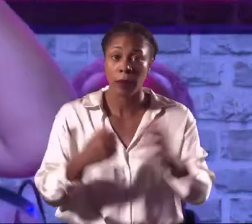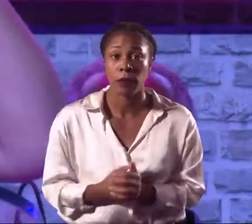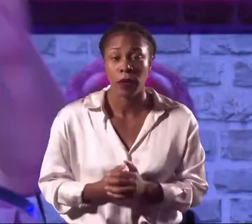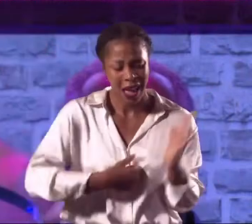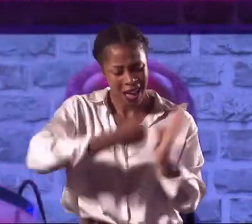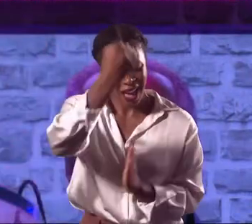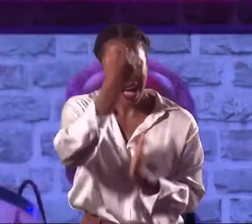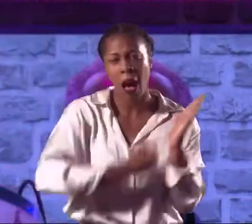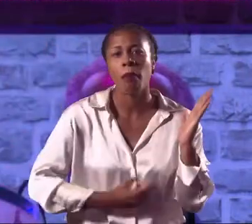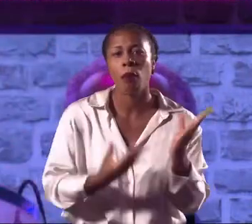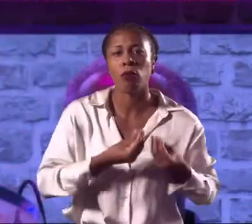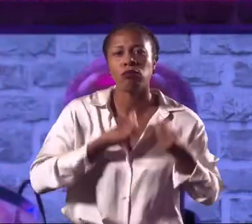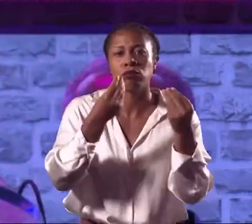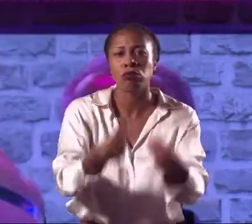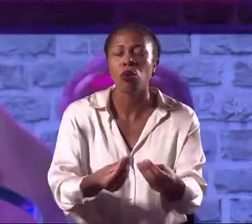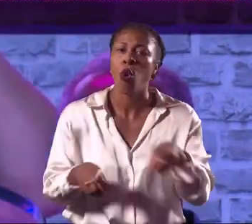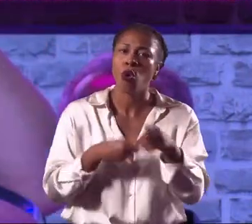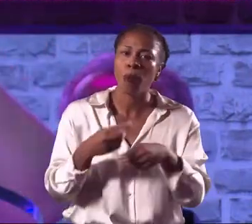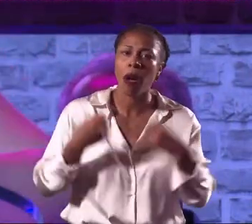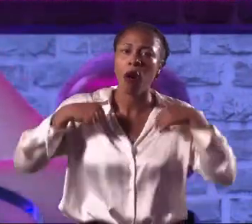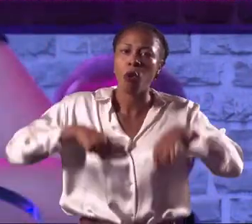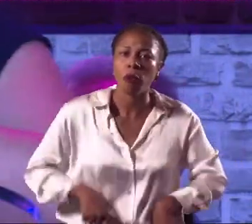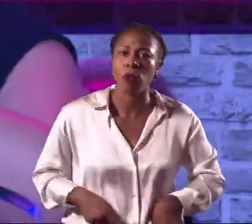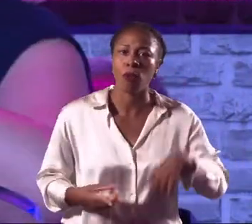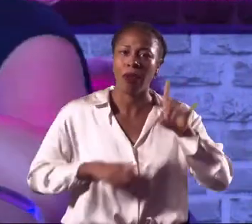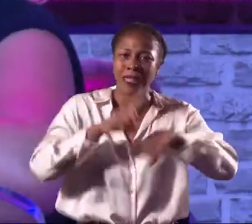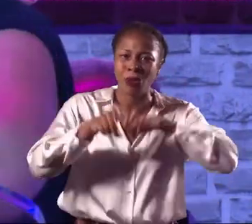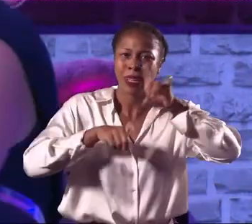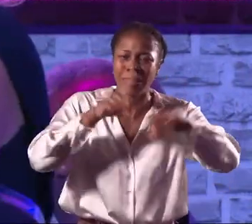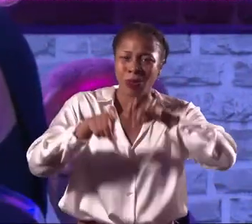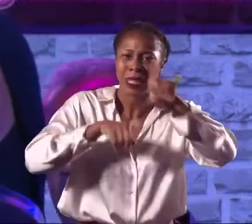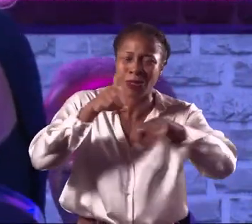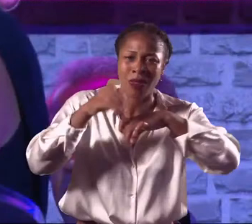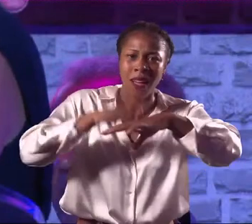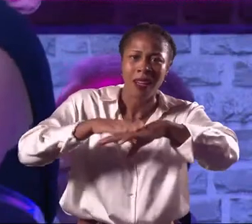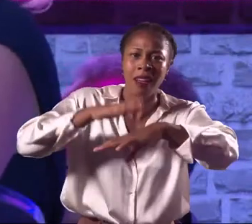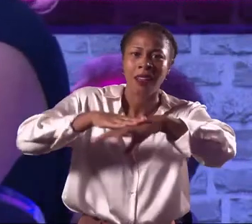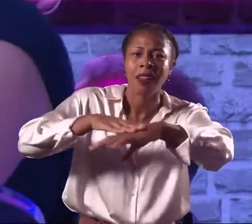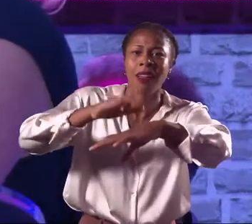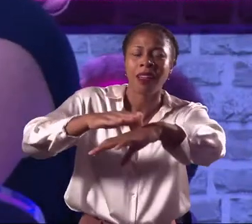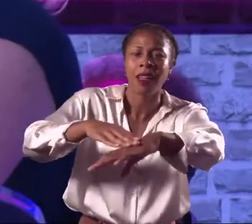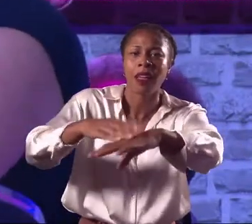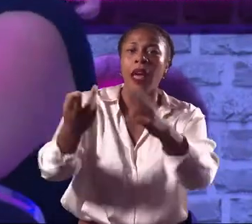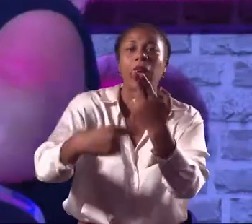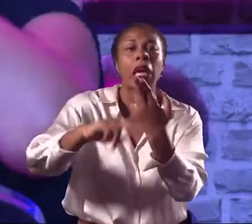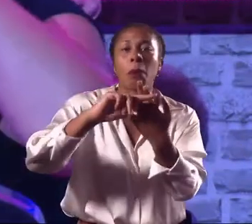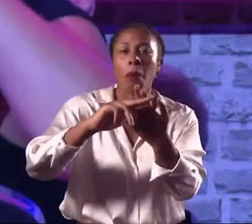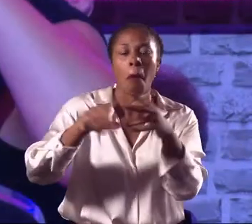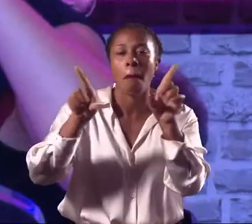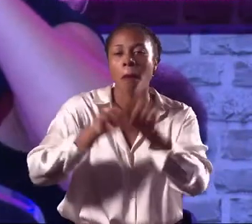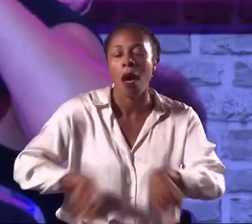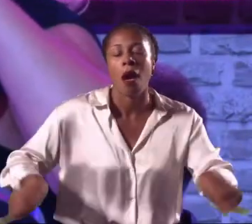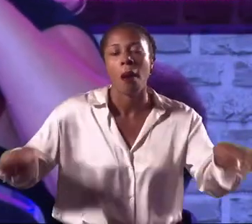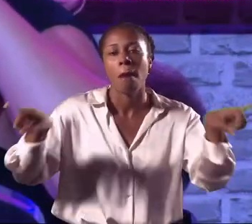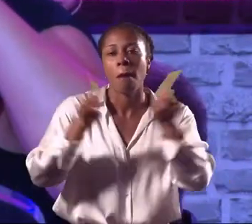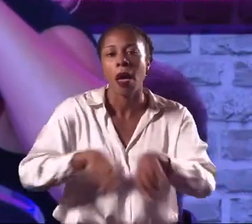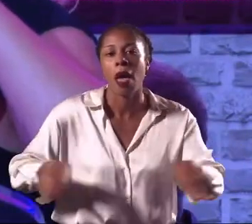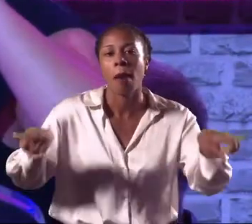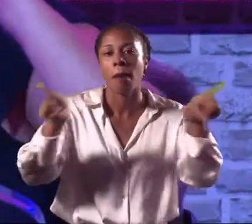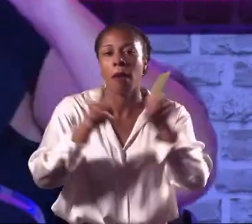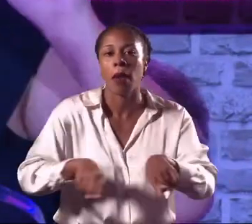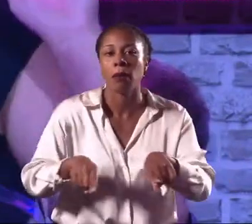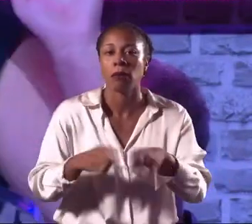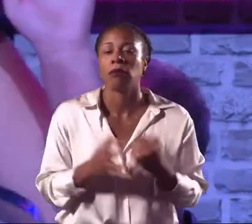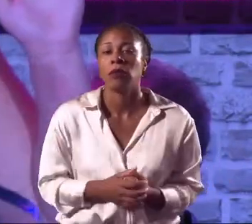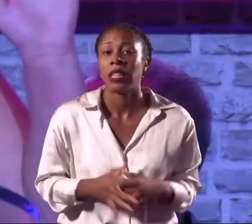quand nous avons fait des questions au gouvernement, quand nous avons interpellé, à chaque fois la réponse est la même. C'est la compétence des